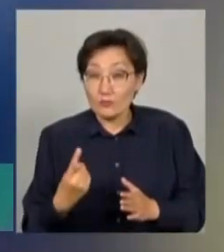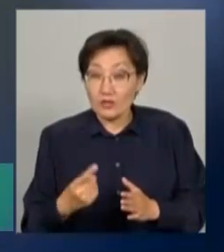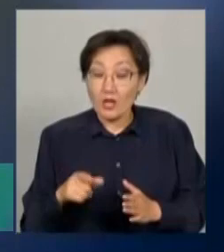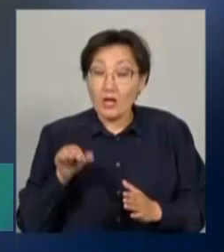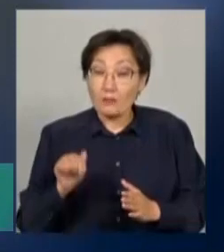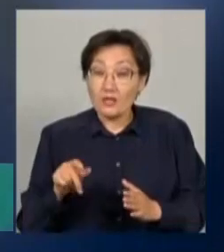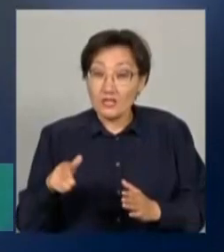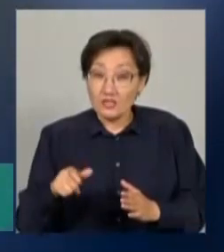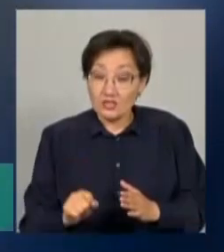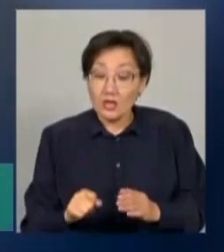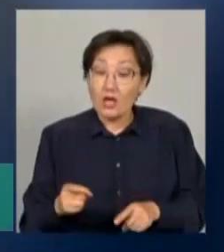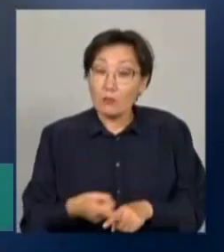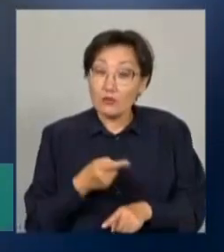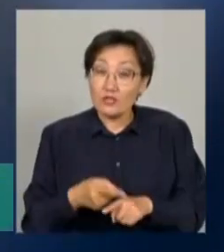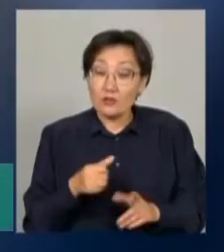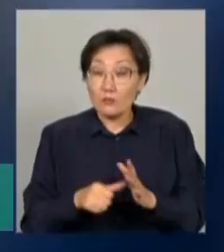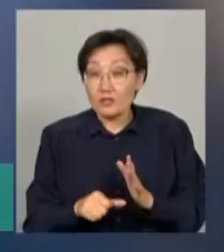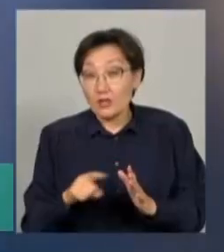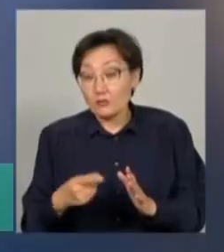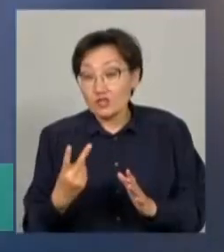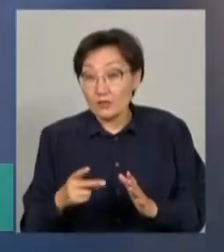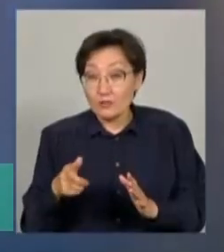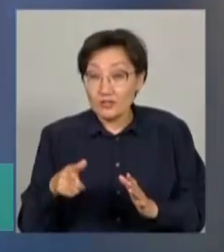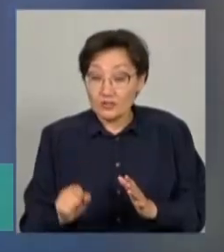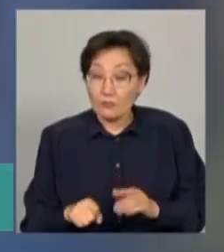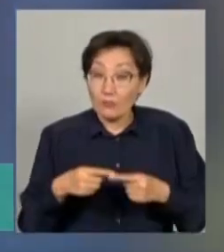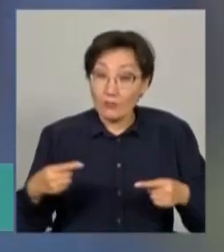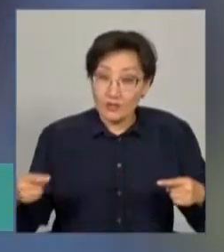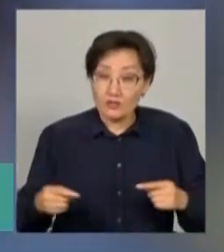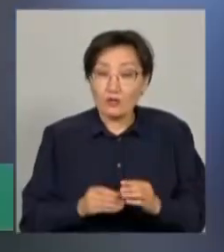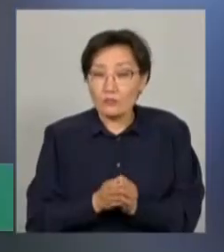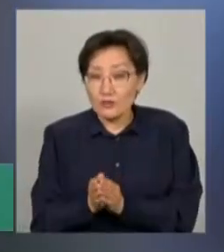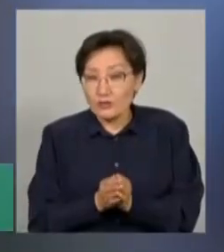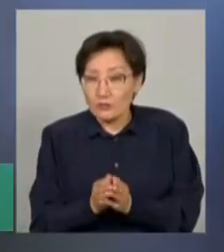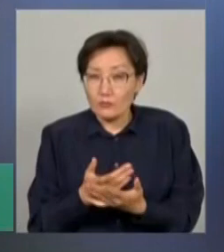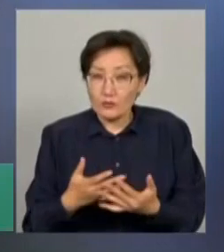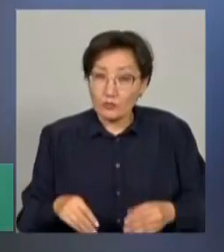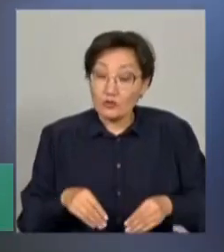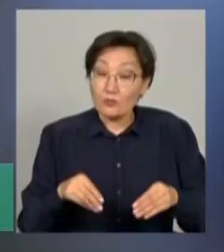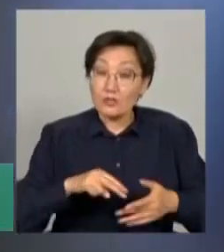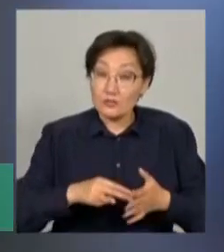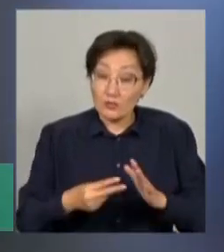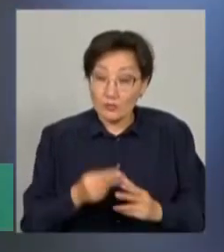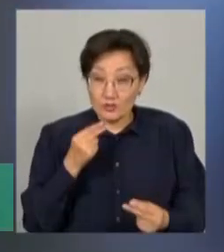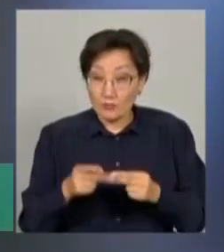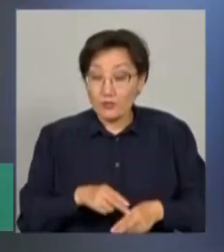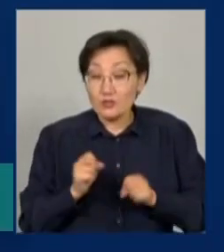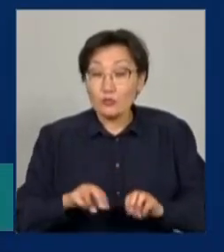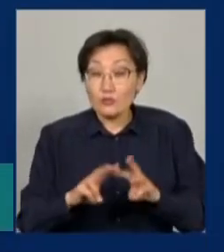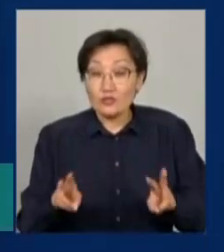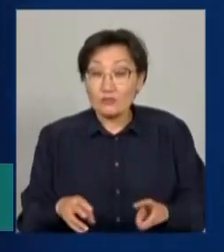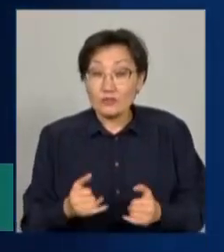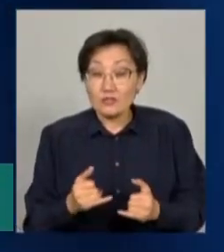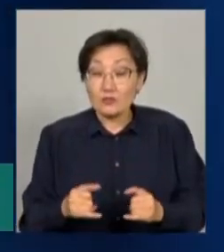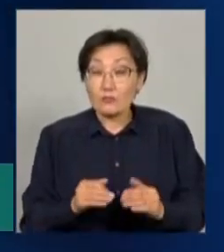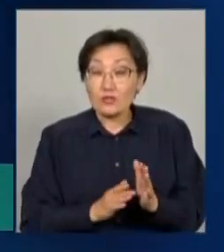34,1 мың гектарға картоп, 6,2 мың гектарға басқа да көкөніс түрлерін егу жоспарланған. Азық-түлік қауіпсіздігін қамтамасыз ету